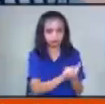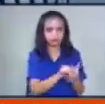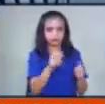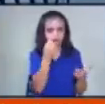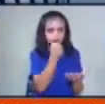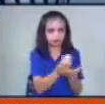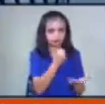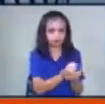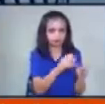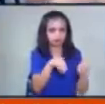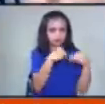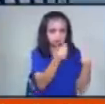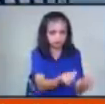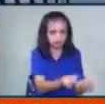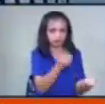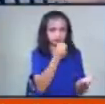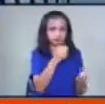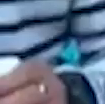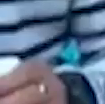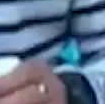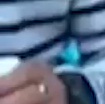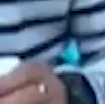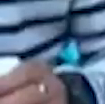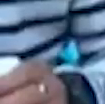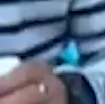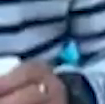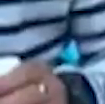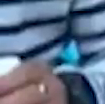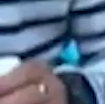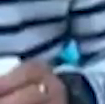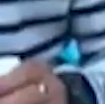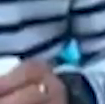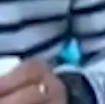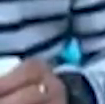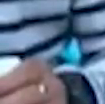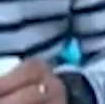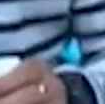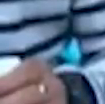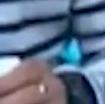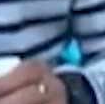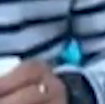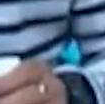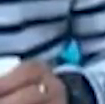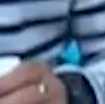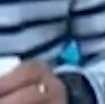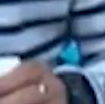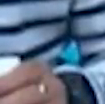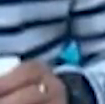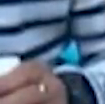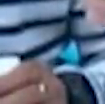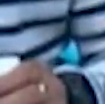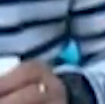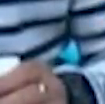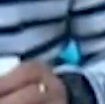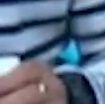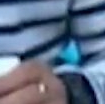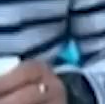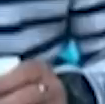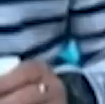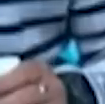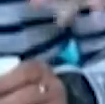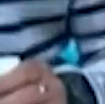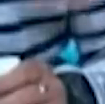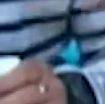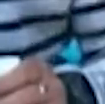sa inyo. Yan ang naglalagay ng mga pagkain sa inyong mga mesa, hapagkainan. Sa iyo at sa mga boss mo dyan, lahat kayo